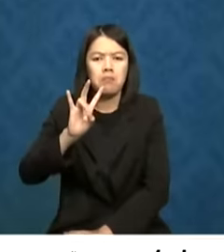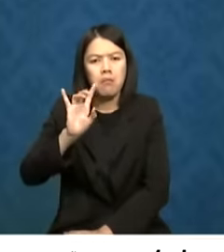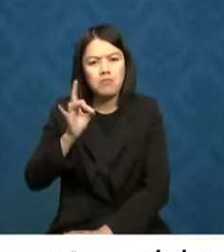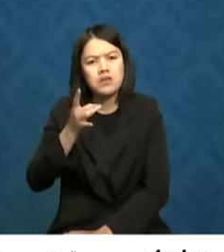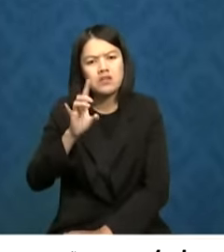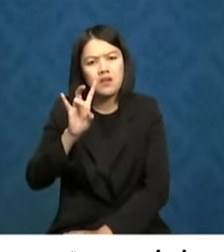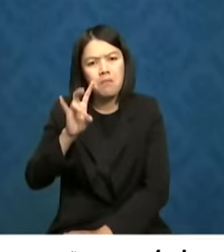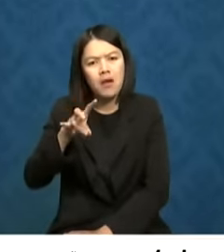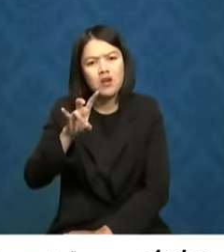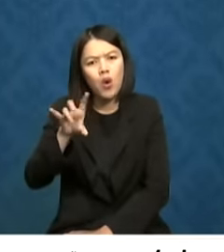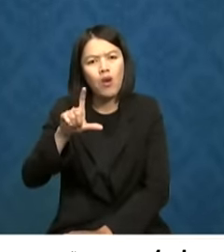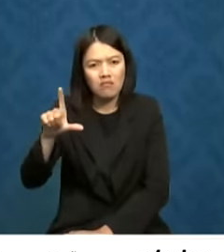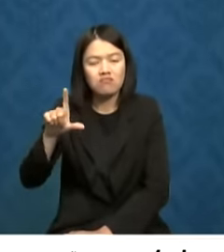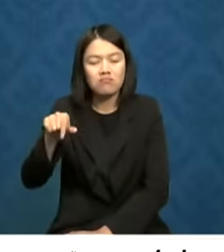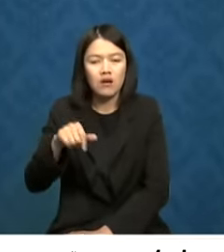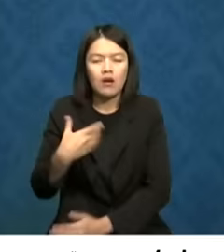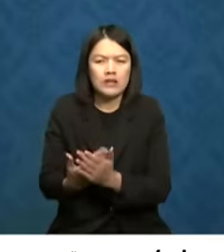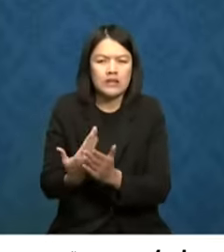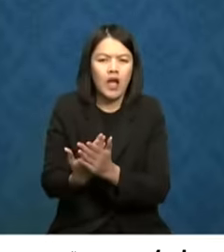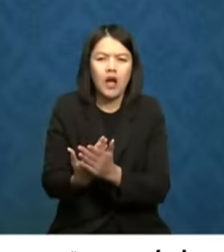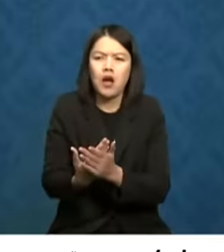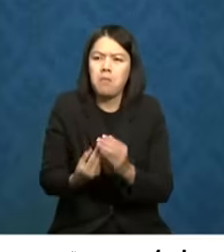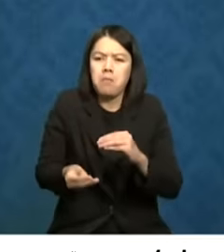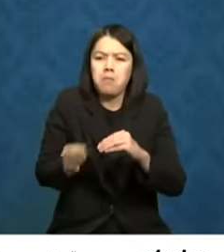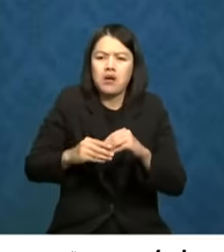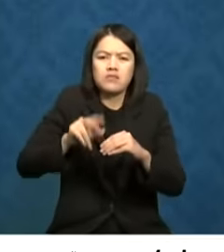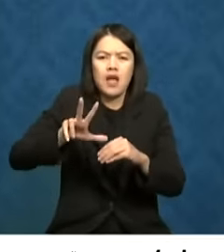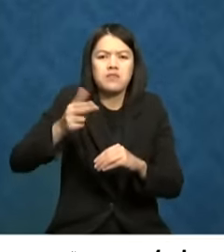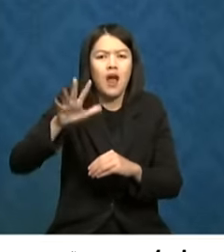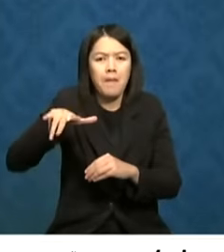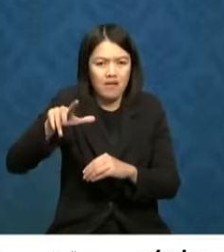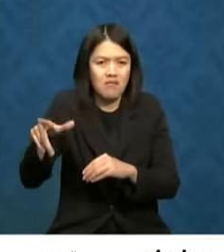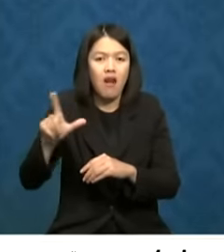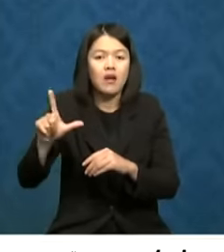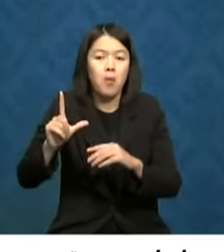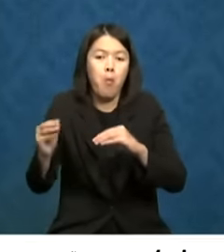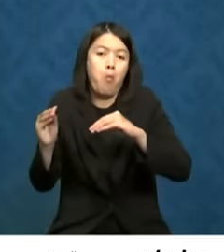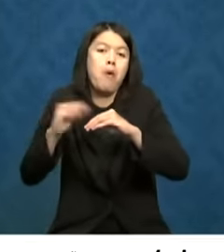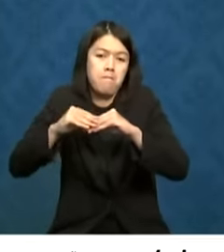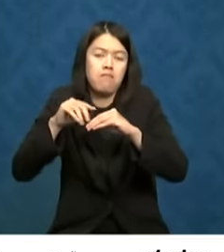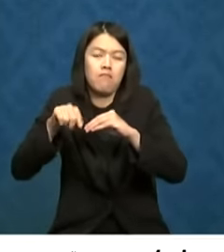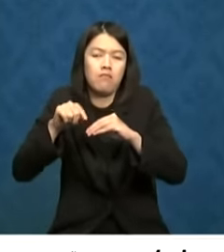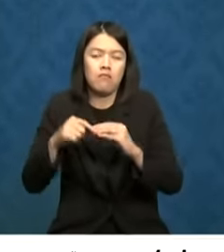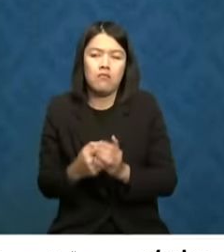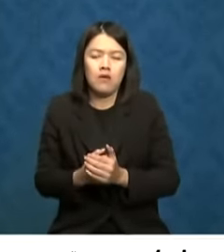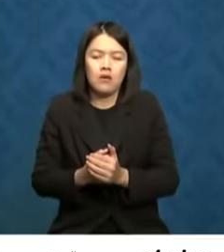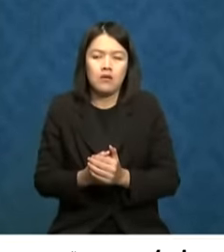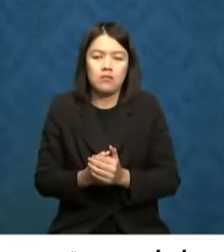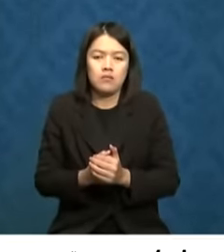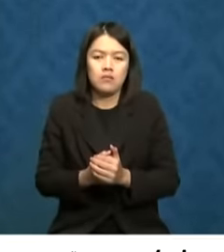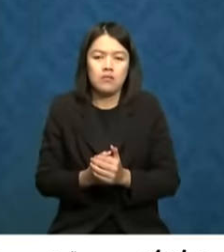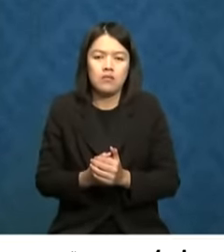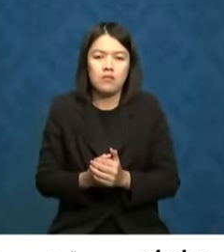ล้านบาทเนี่ยเพิ่มเติมขึ้นมา 35,000ล้านเนี่ยนอกเหนือจากที่ท่าน